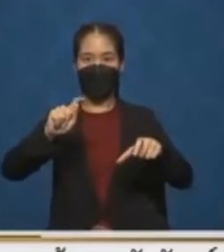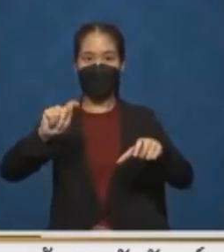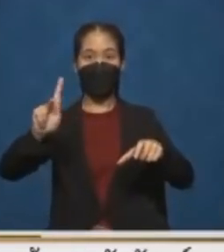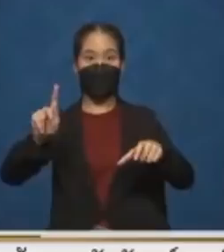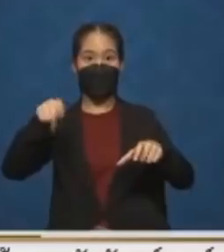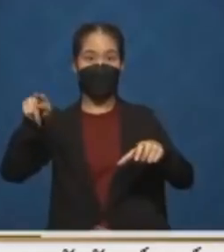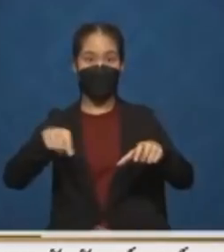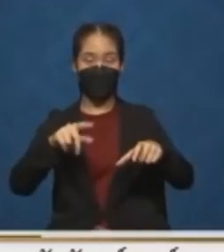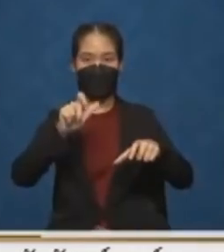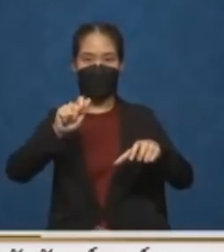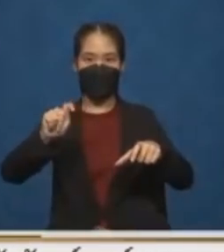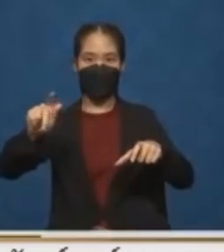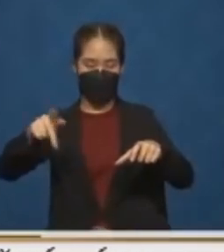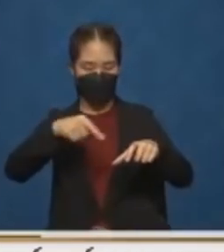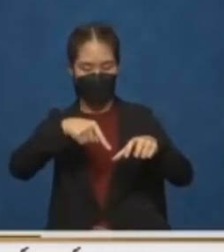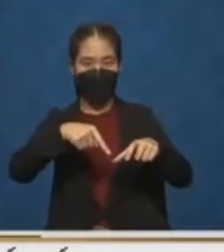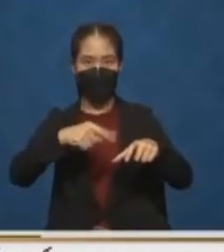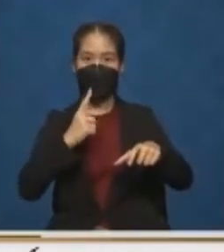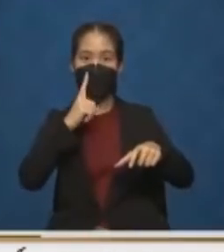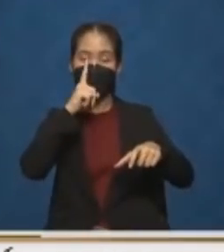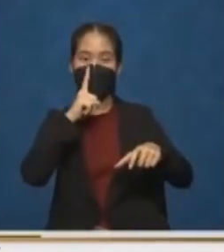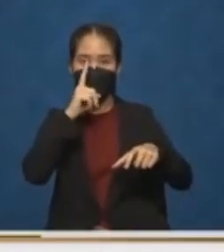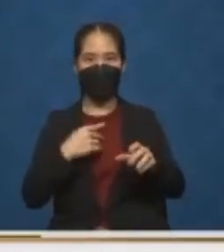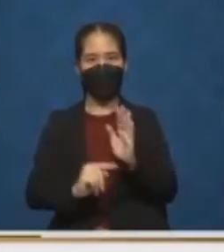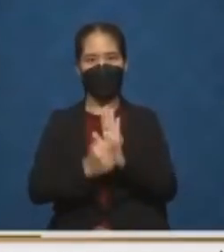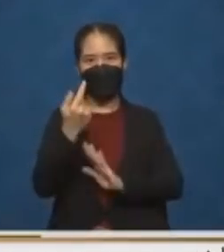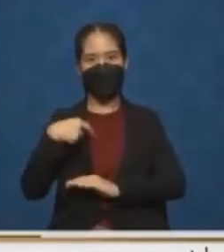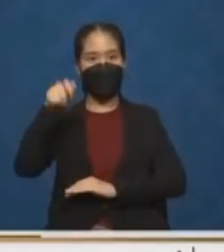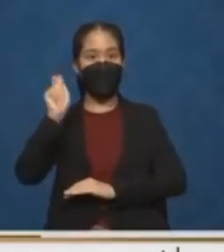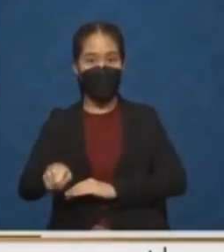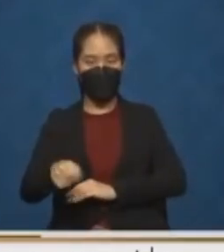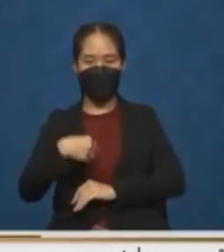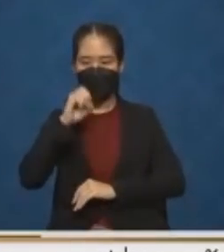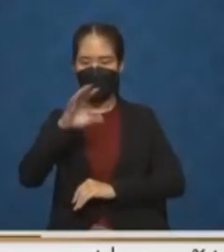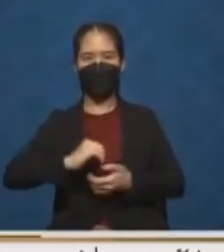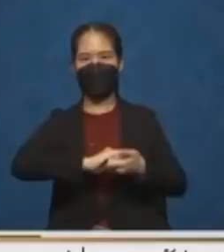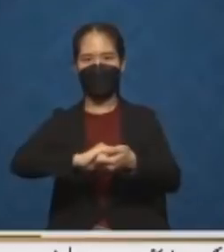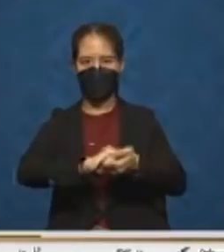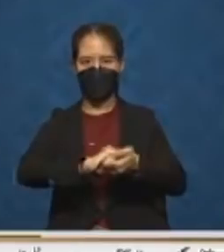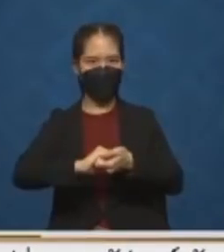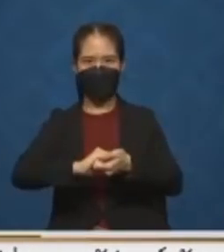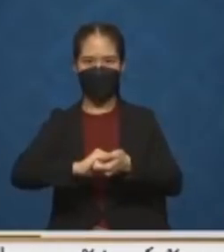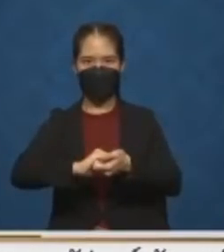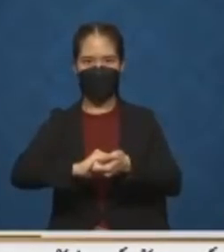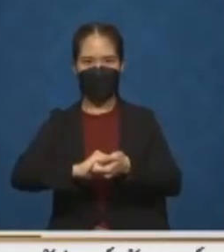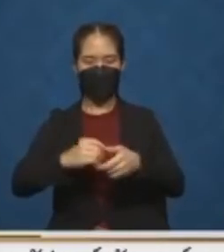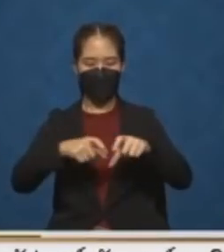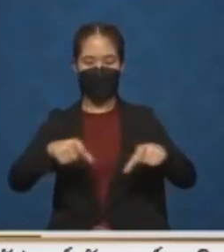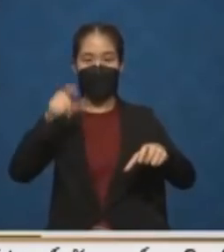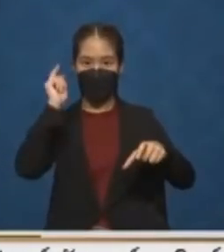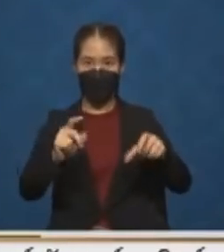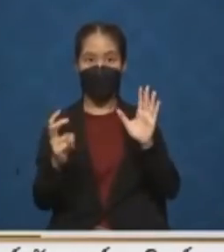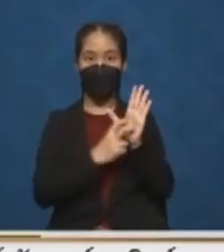ตอนแรกหลงจากมีการประมูลบอกว่าไมใหทำสัญญาชุดตรวต้องได้รับการรบล